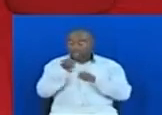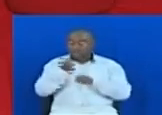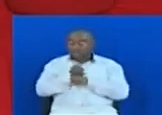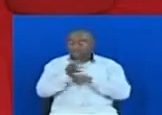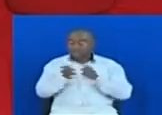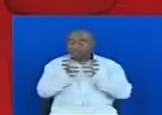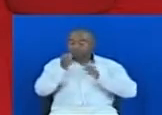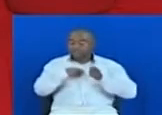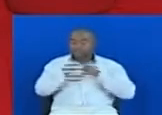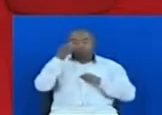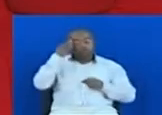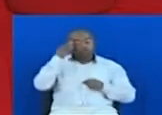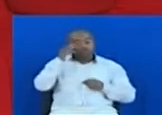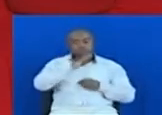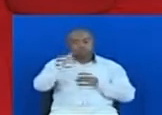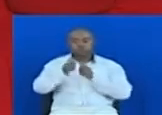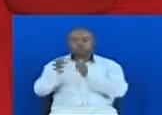hili